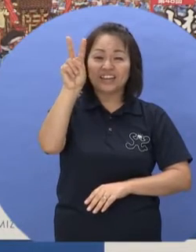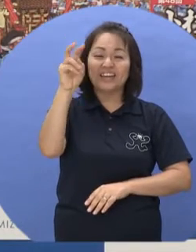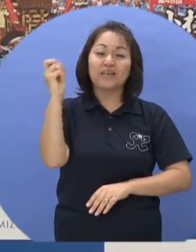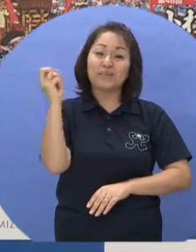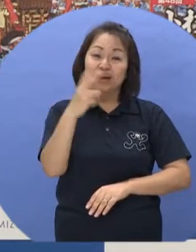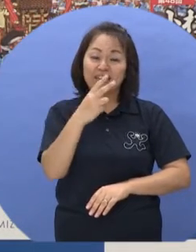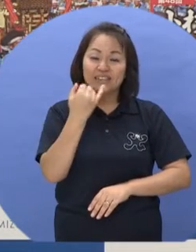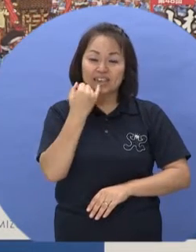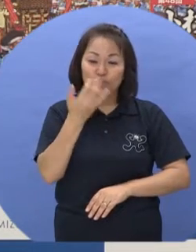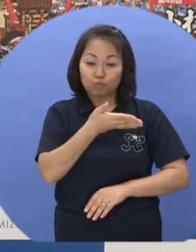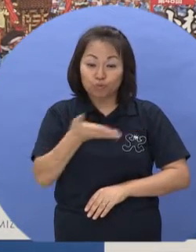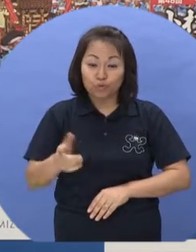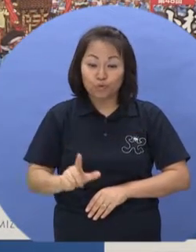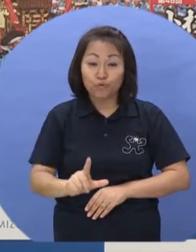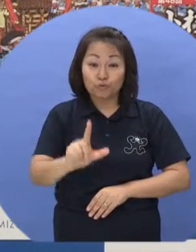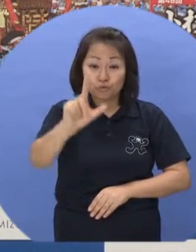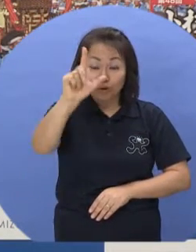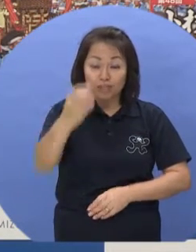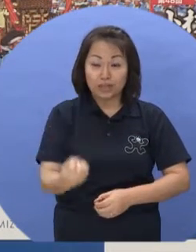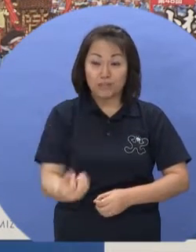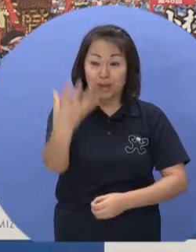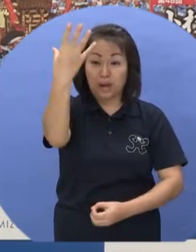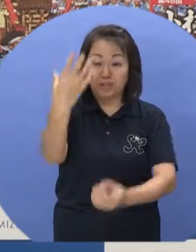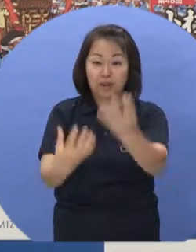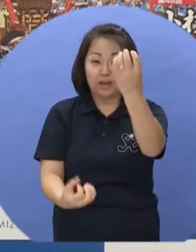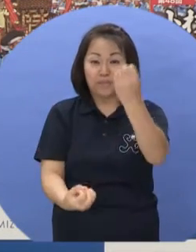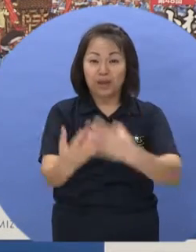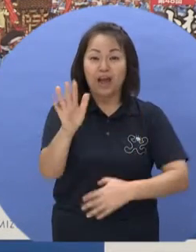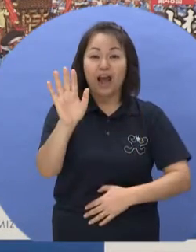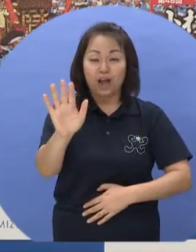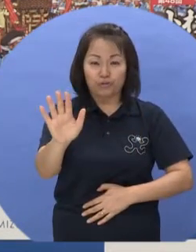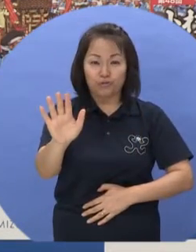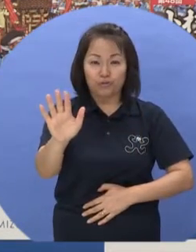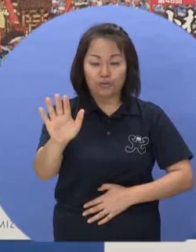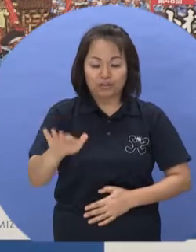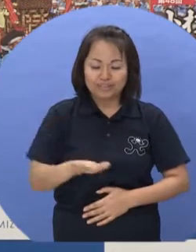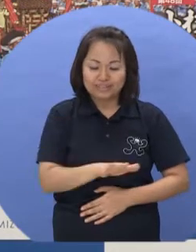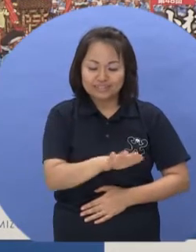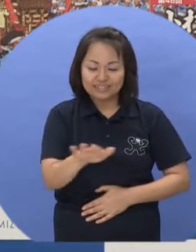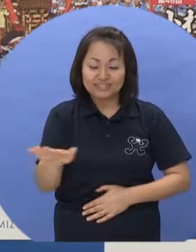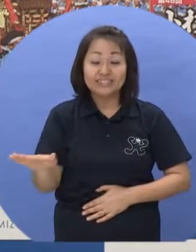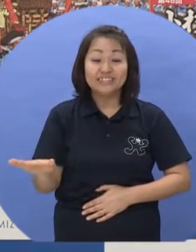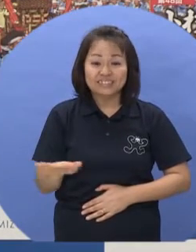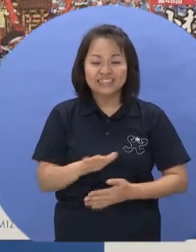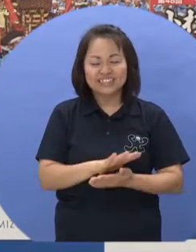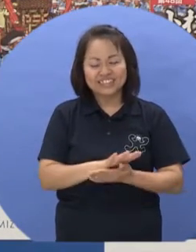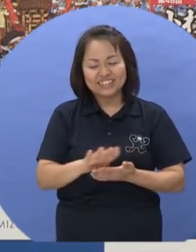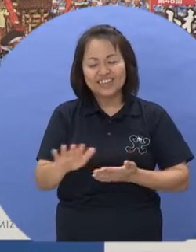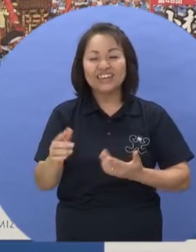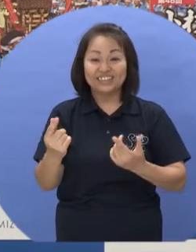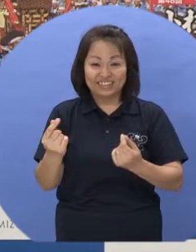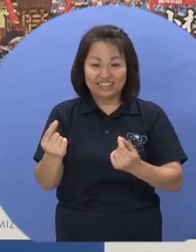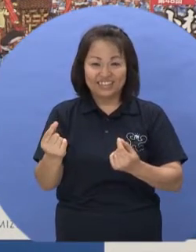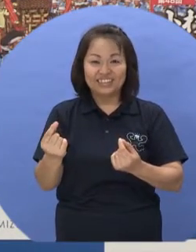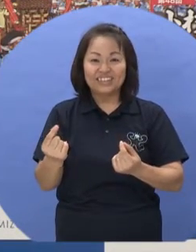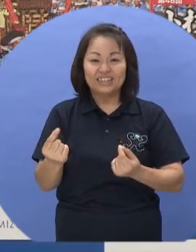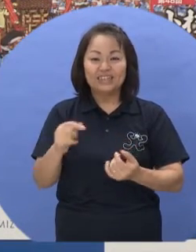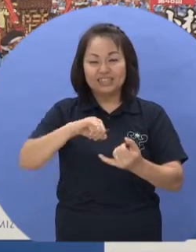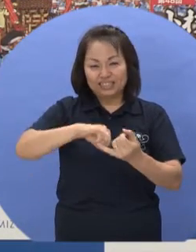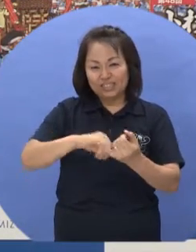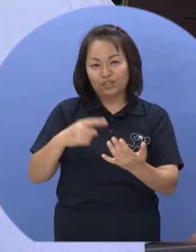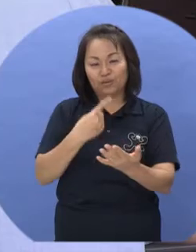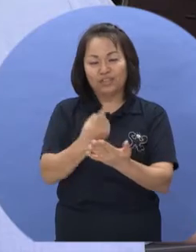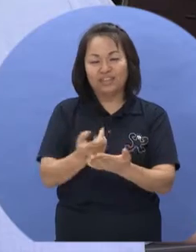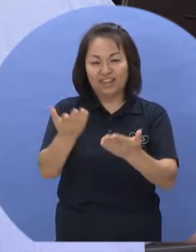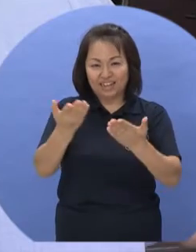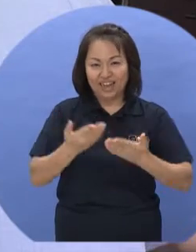場で上げますので、海面にも映ってですね、大変きれいな状況でございます。またこちらの方にも足を運んでいただけるとあり